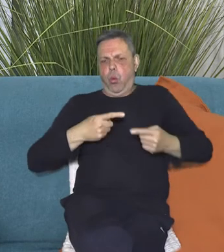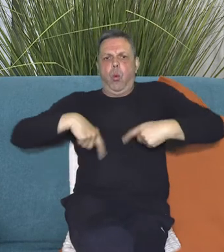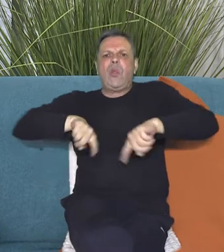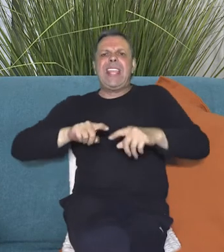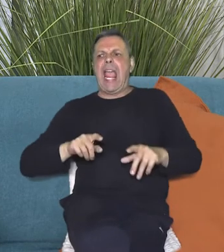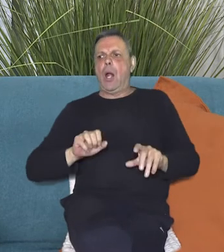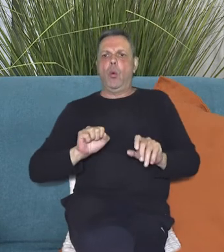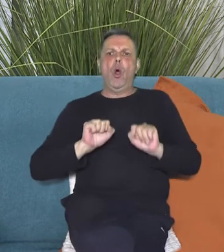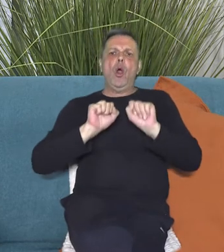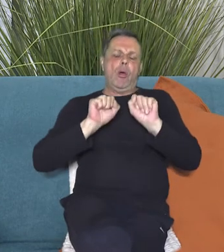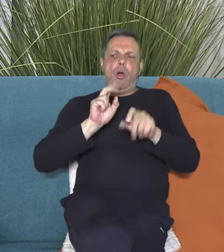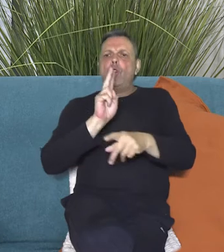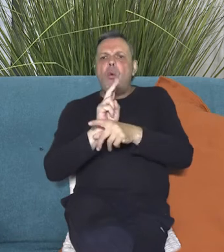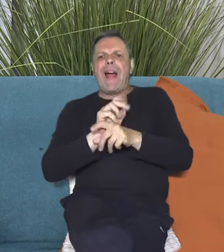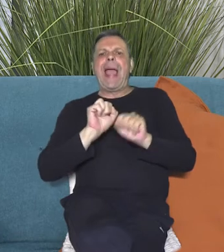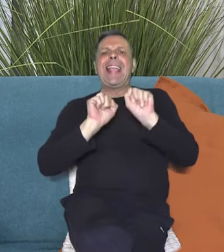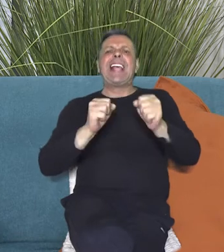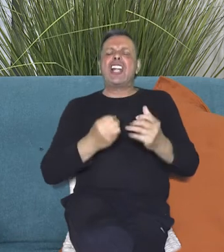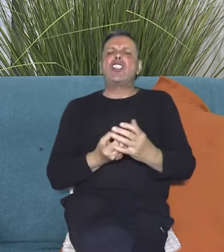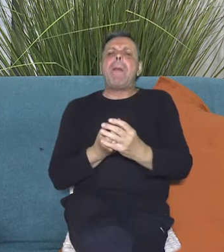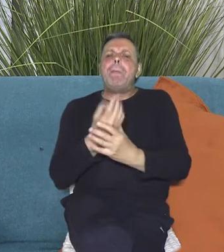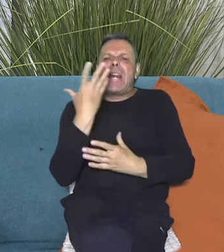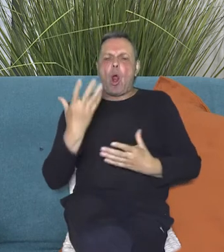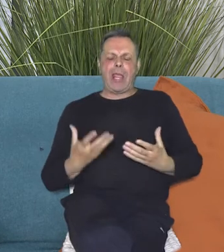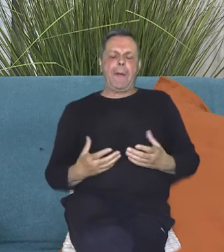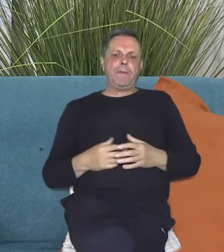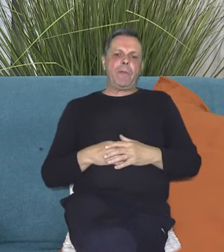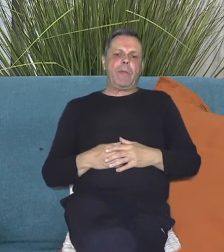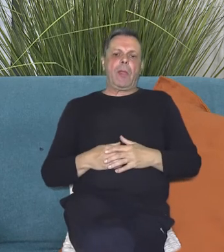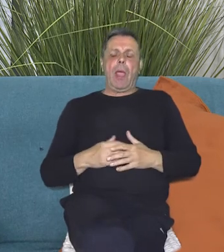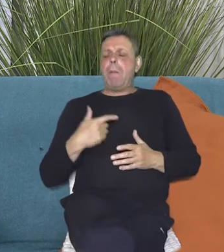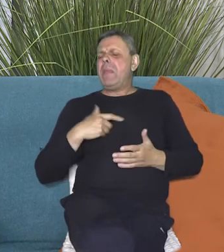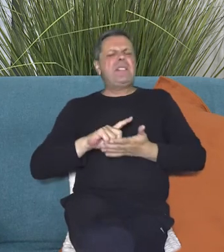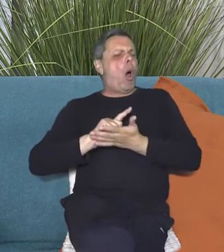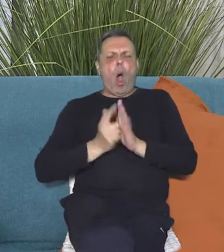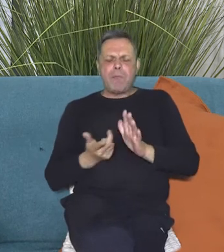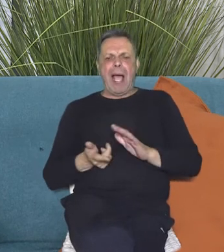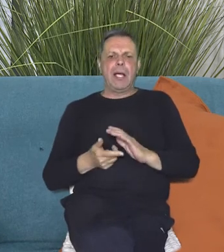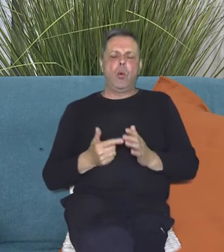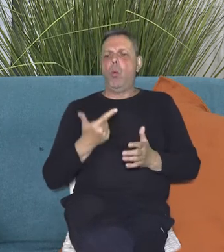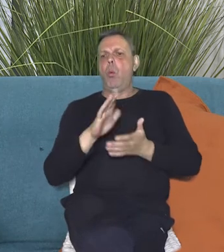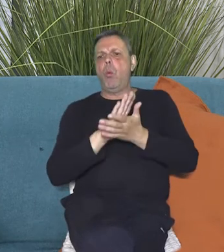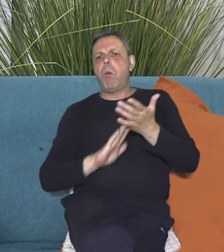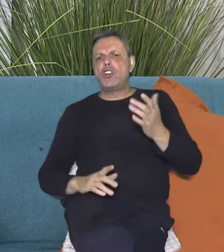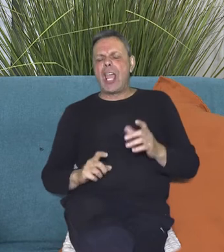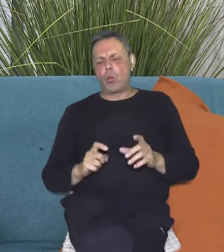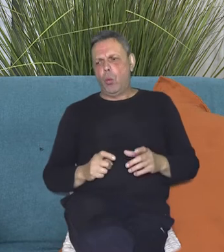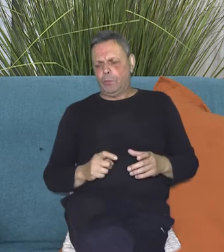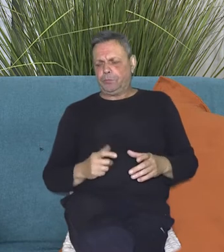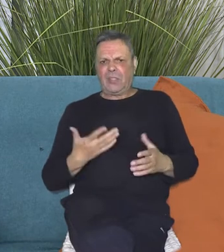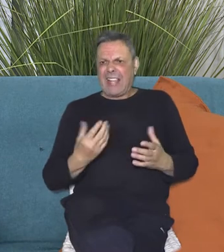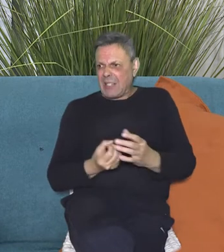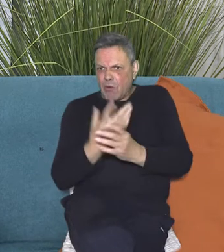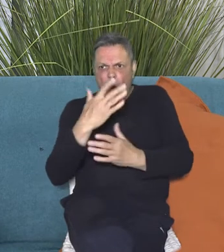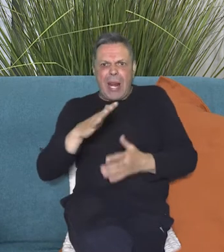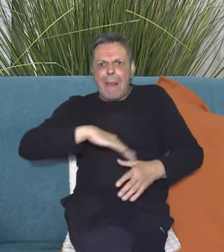i očuvanja prirode i okoliša, stvaranja ambijenta za održivi razvoj. I mi smo odmah po početku